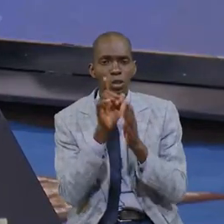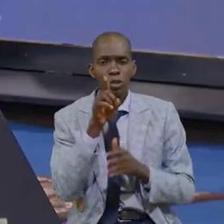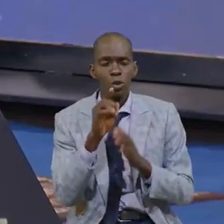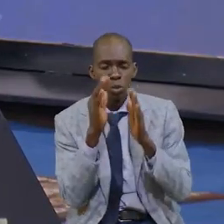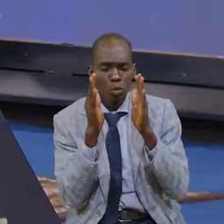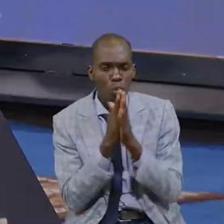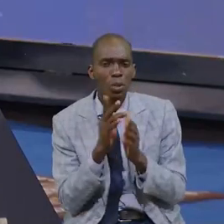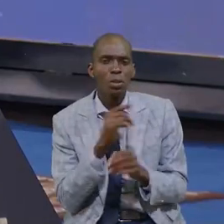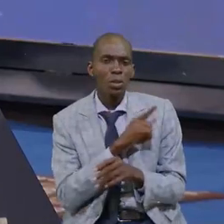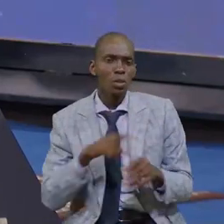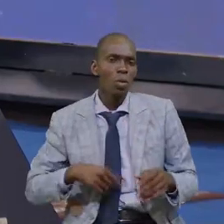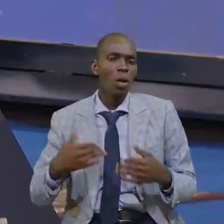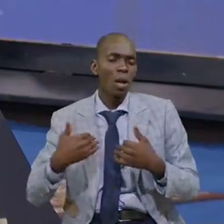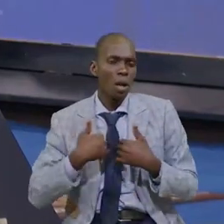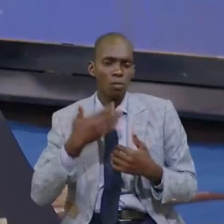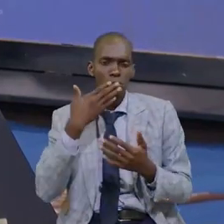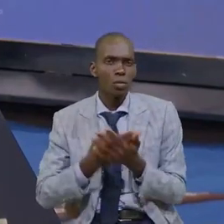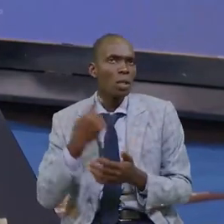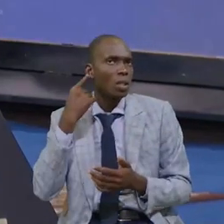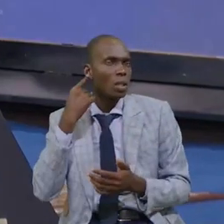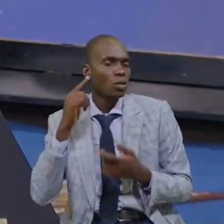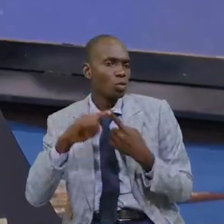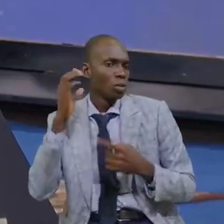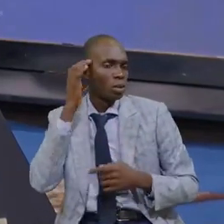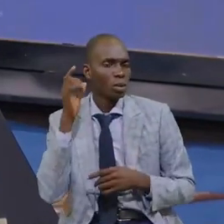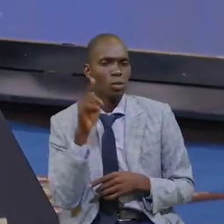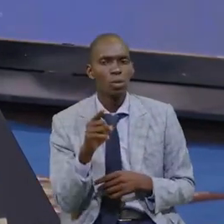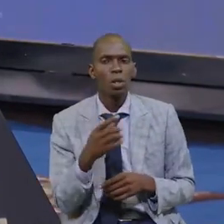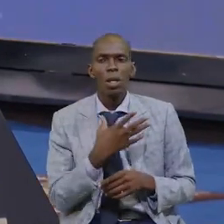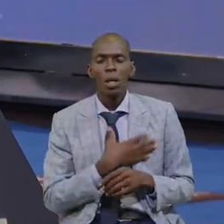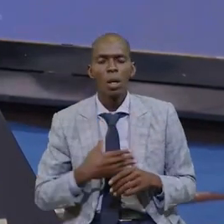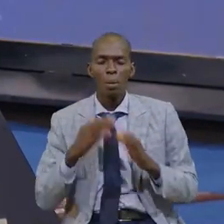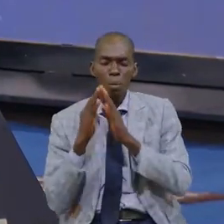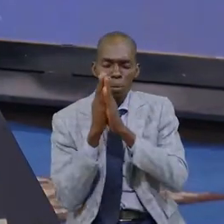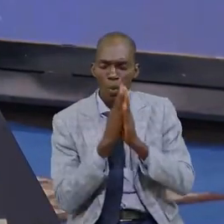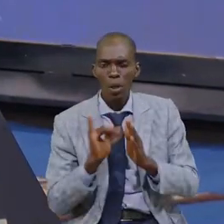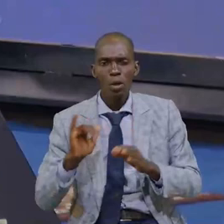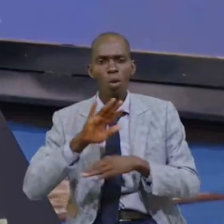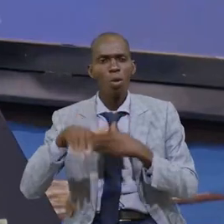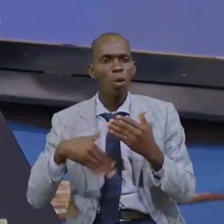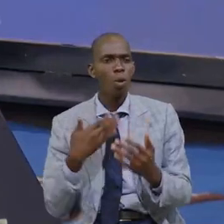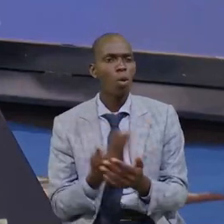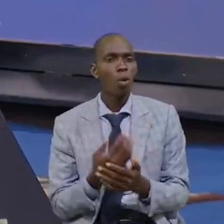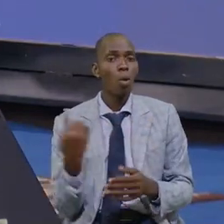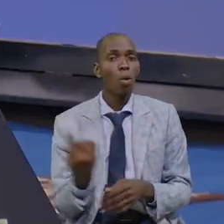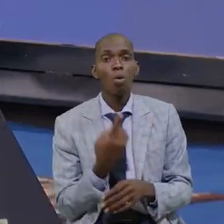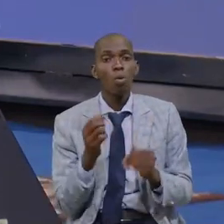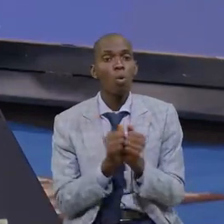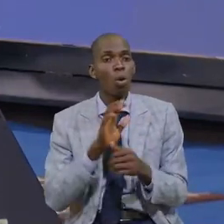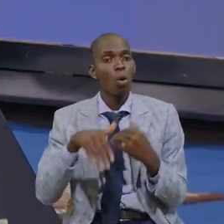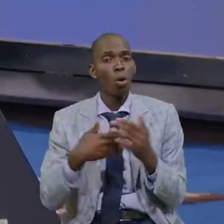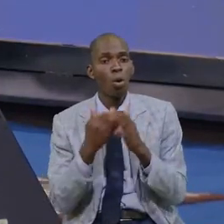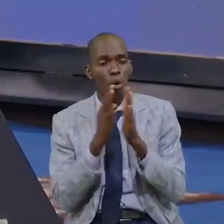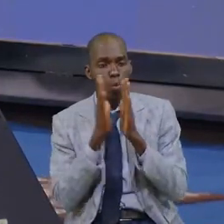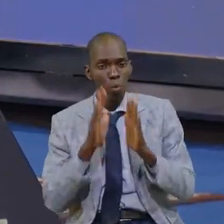cette manière et le Seigneur a des oreilles attentives et dit prier. Faites en tout temps par l'Esprit toutes sortes de prières, de